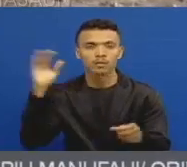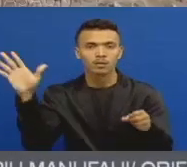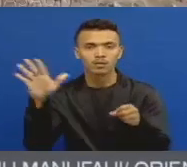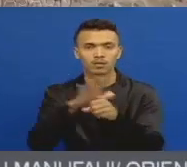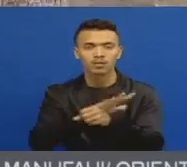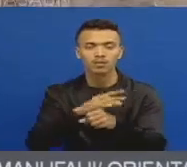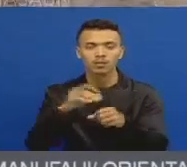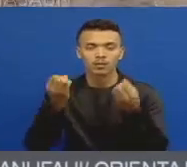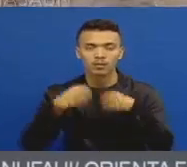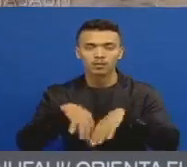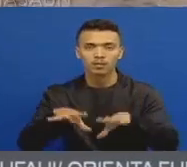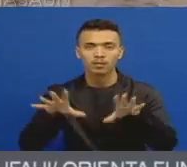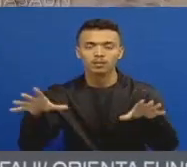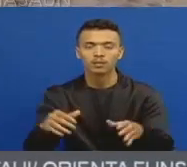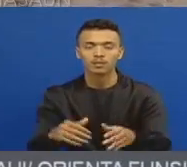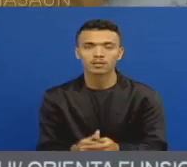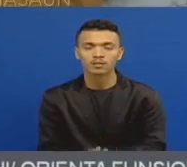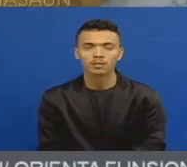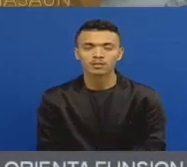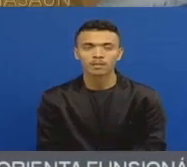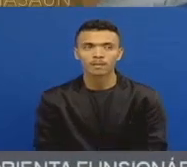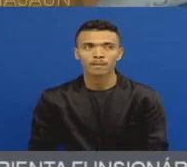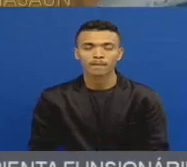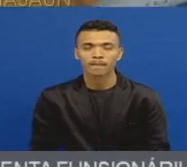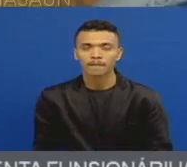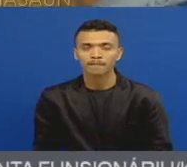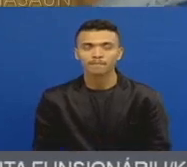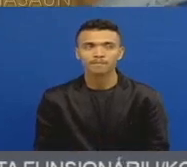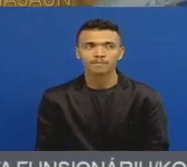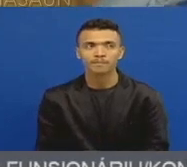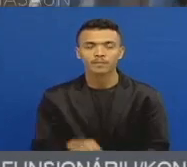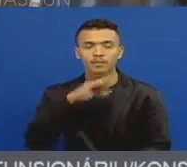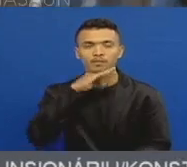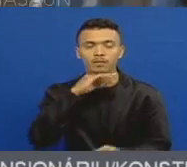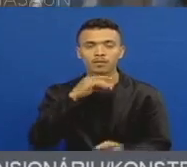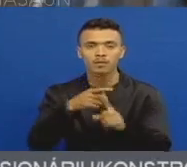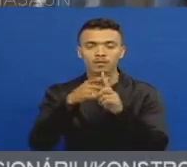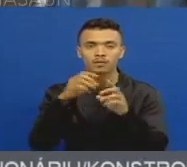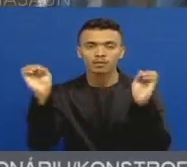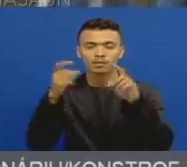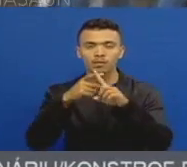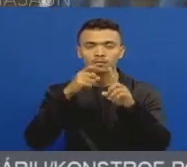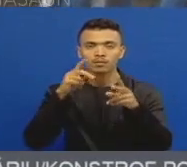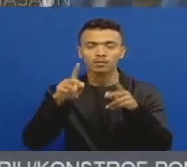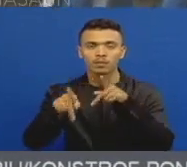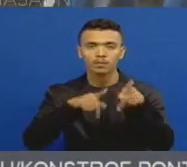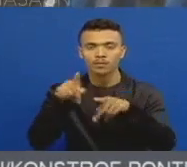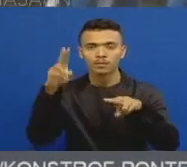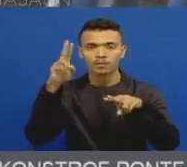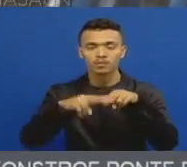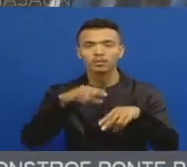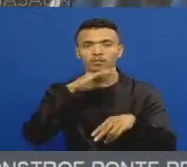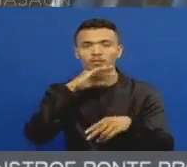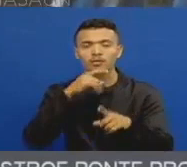ibon, ne? La significa lisu serne mai husi visitante ka maluk serbema mai ture zarin refere. Mai be, lisu serne, tala